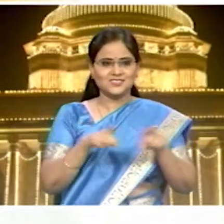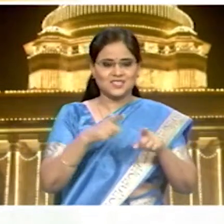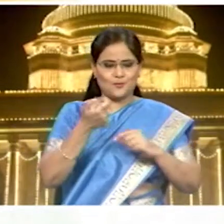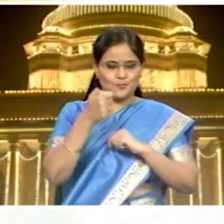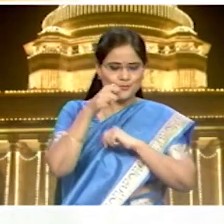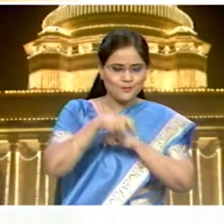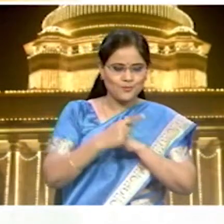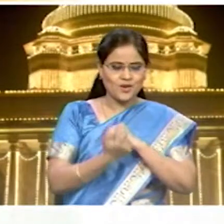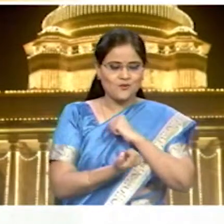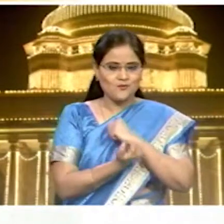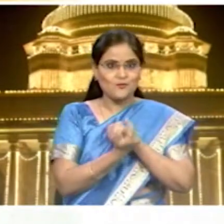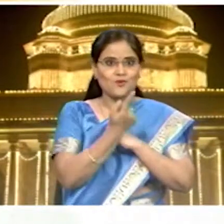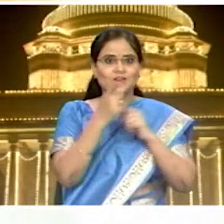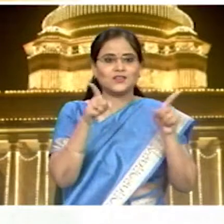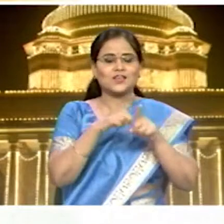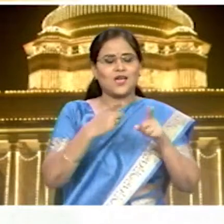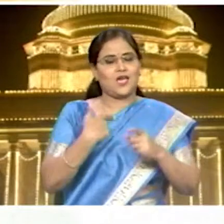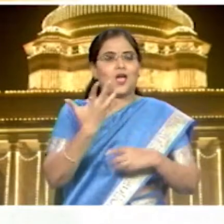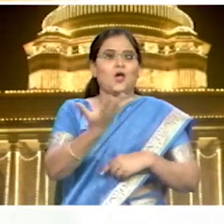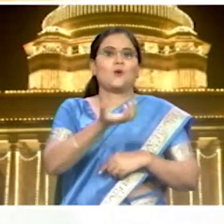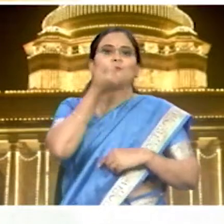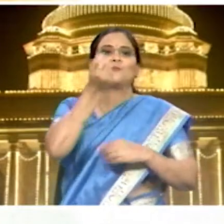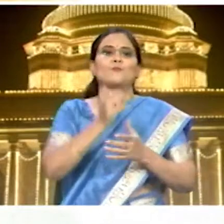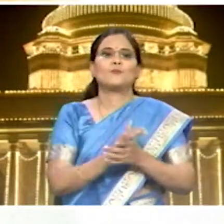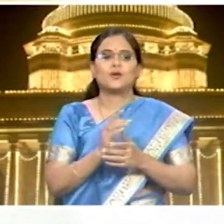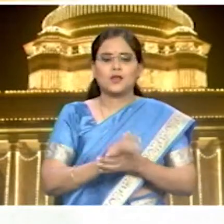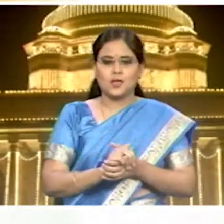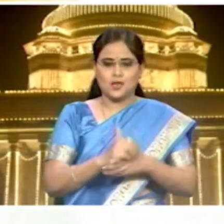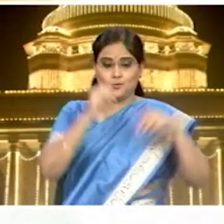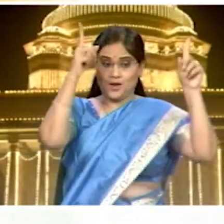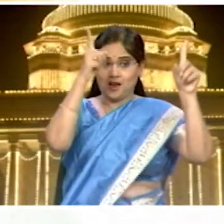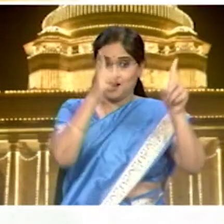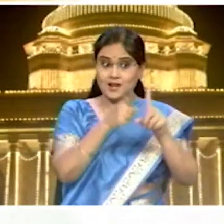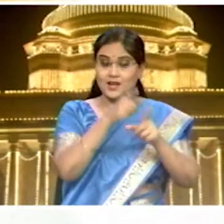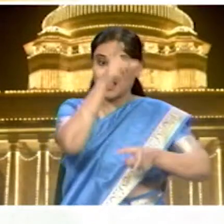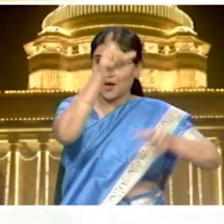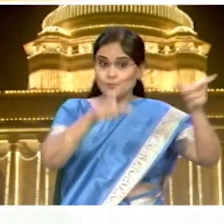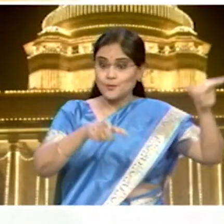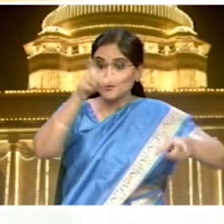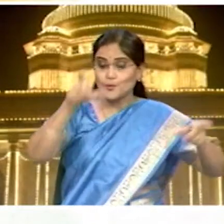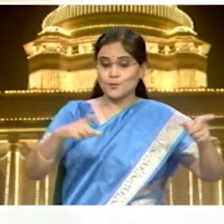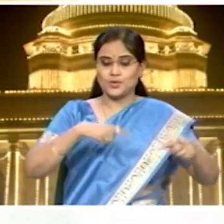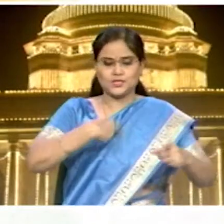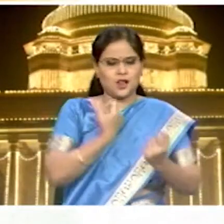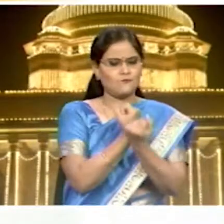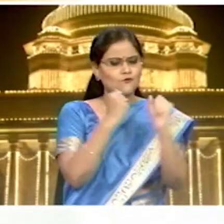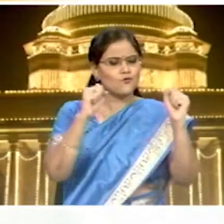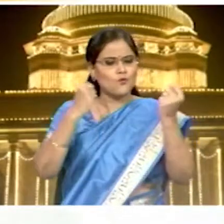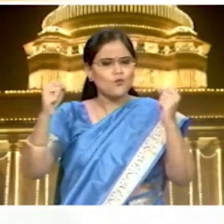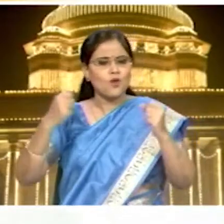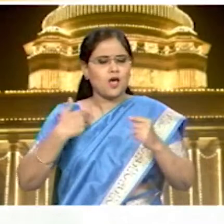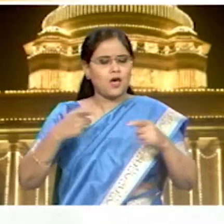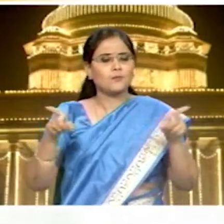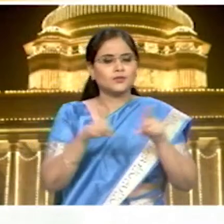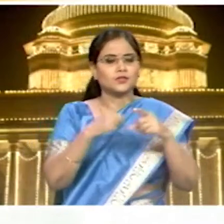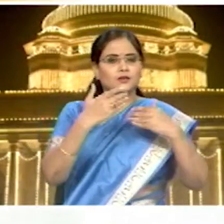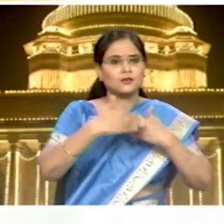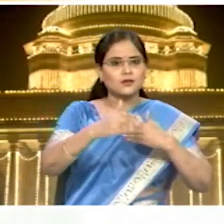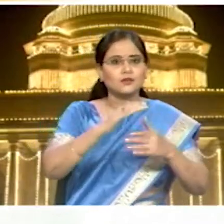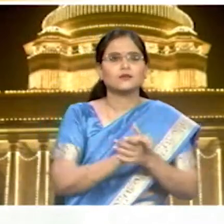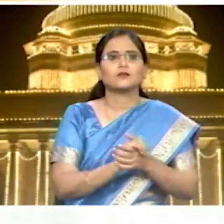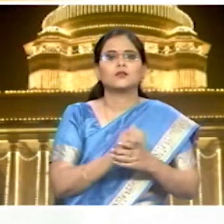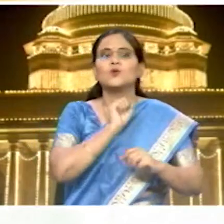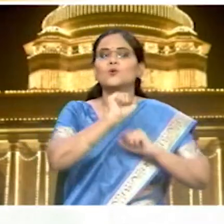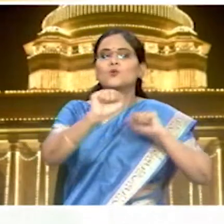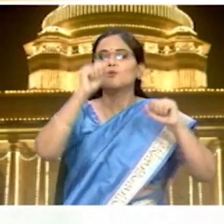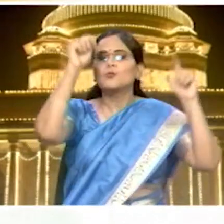आत्मनिर्भर भारत के निर्माण में हम पहले से ही तत्पर है। वो एक ऐसा भारत होगा जो अपनी संभावनाओं